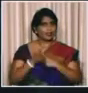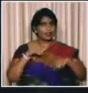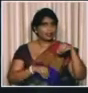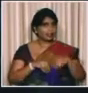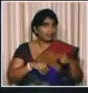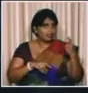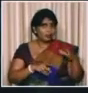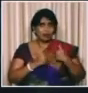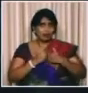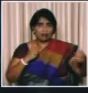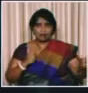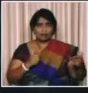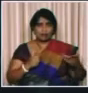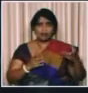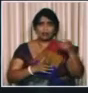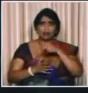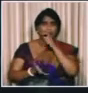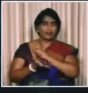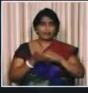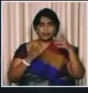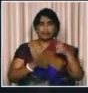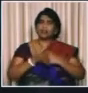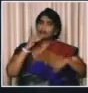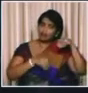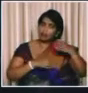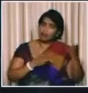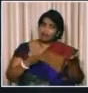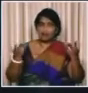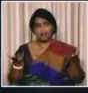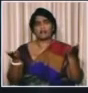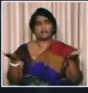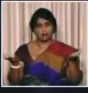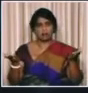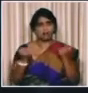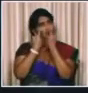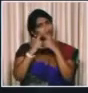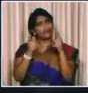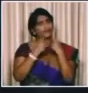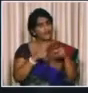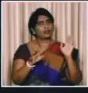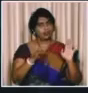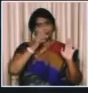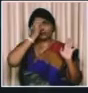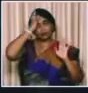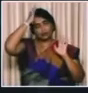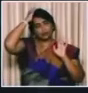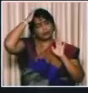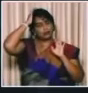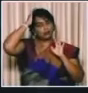නිසා හැම කෙනාම විශ්‍රාමිකයට පස්සේ දේශපාලන කරනයි ඉන්න නොකරනයි ඉන්න විවිධ දේශපාලන ව්‍යාපාරව